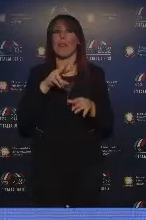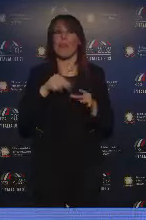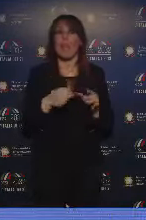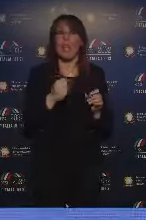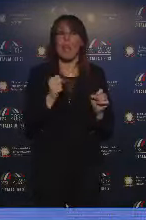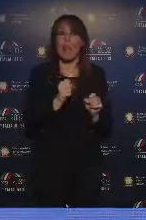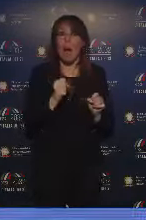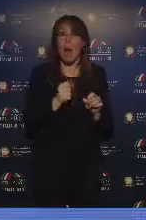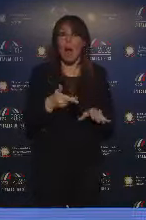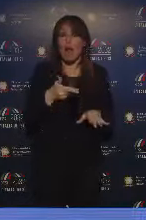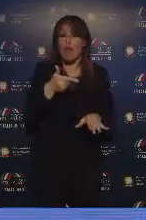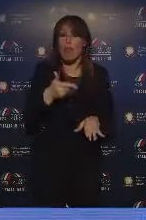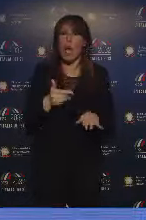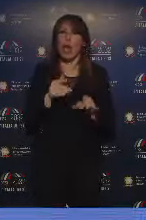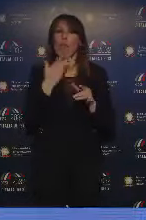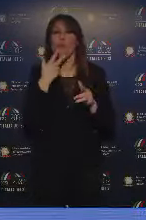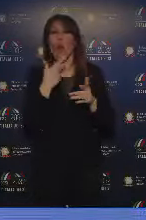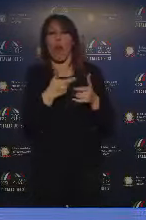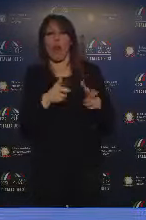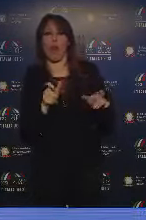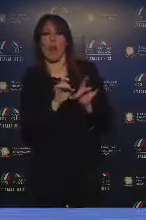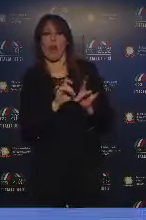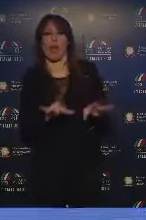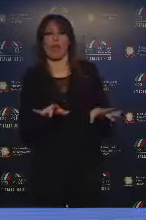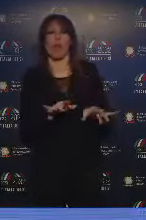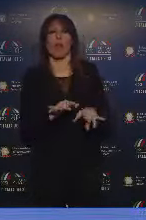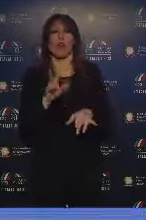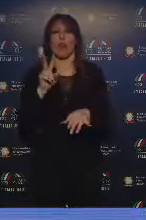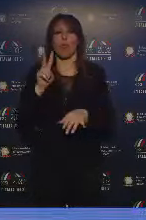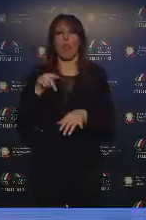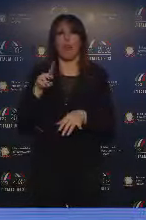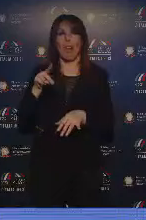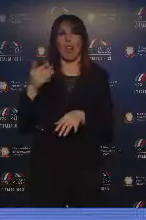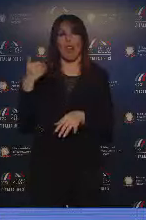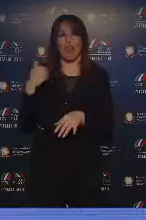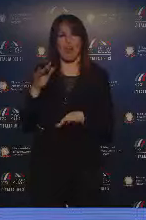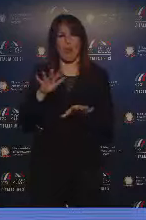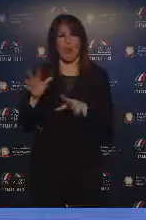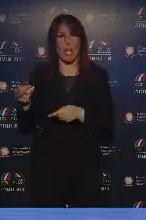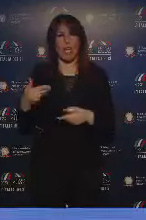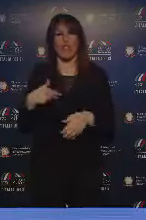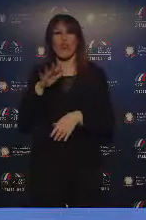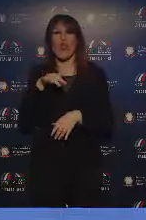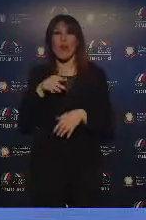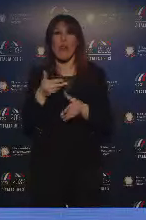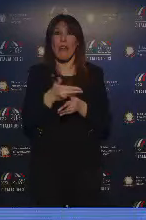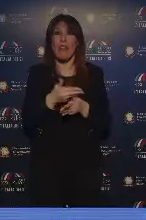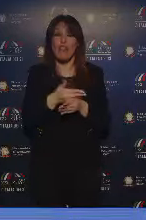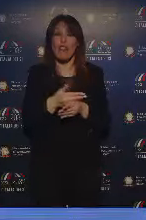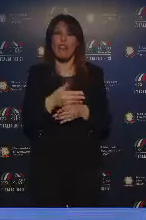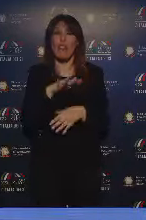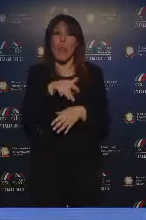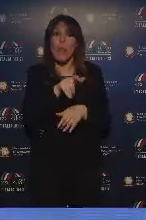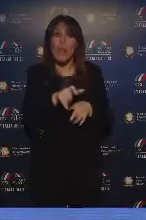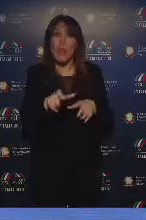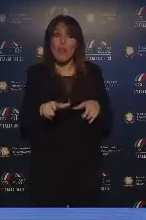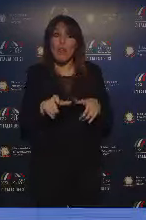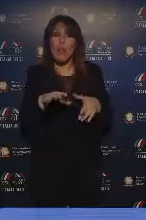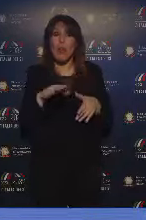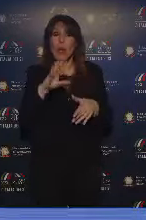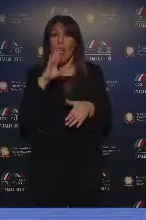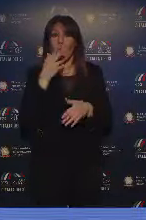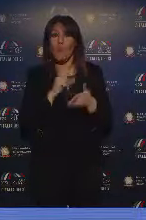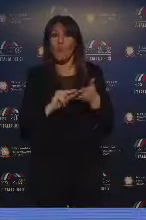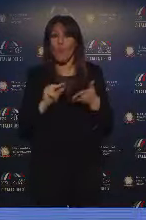dicono che nel 2021 su 5000 fascicoli di abuso d'ufficio aperti a carico di 5000 persone le